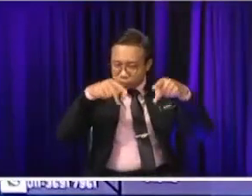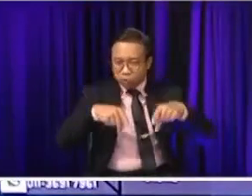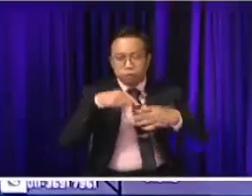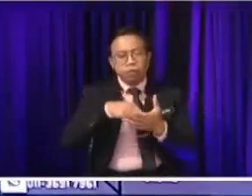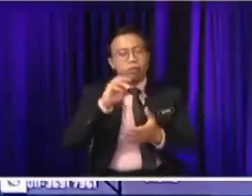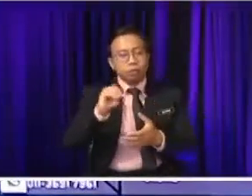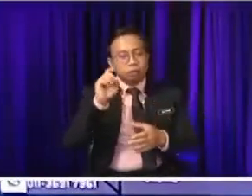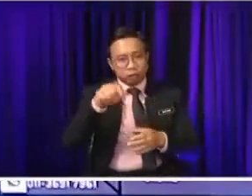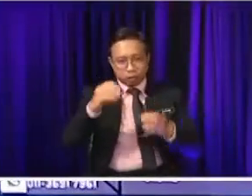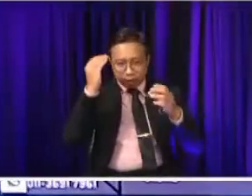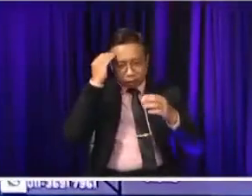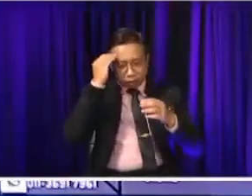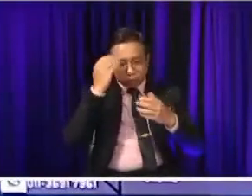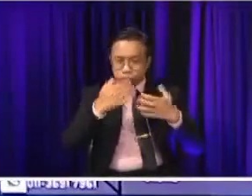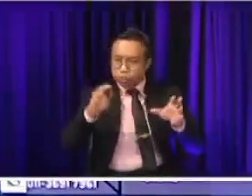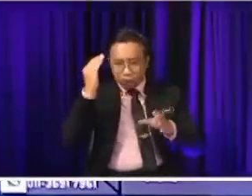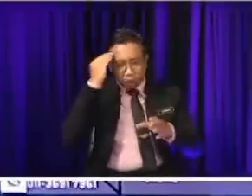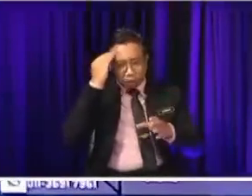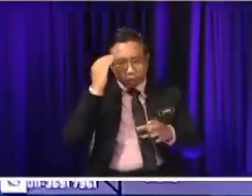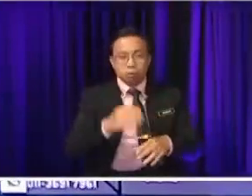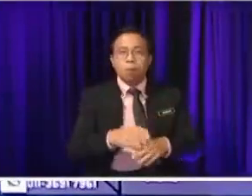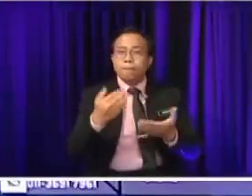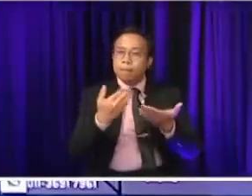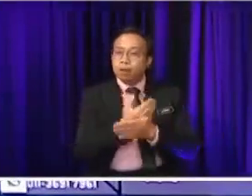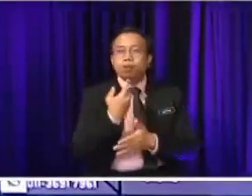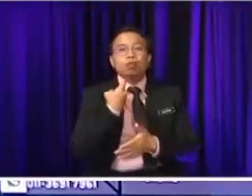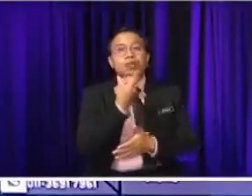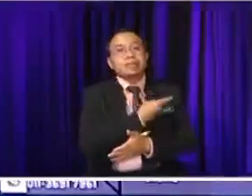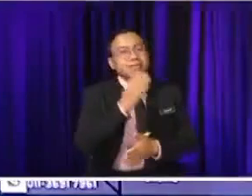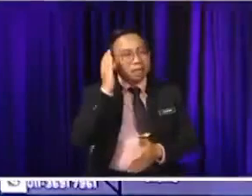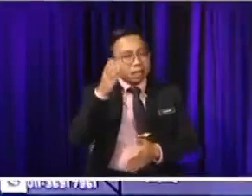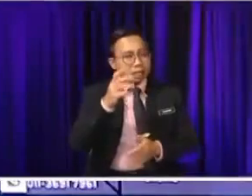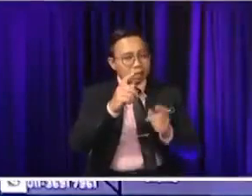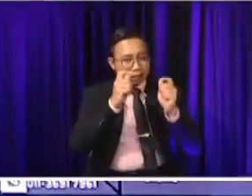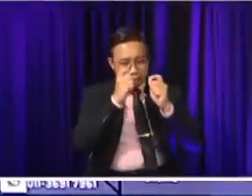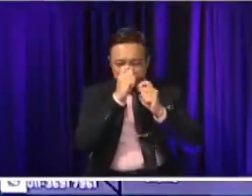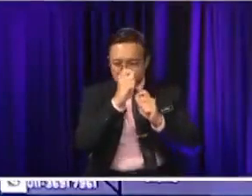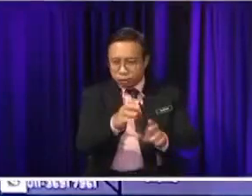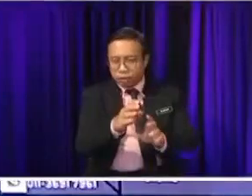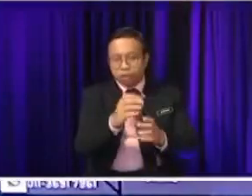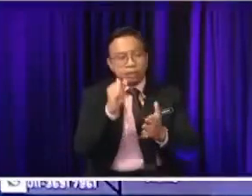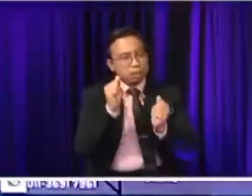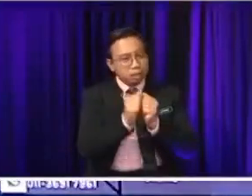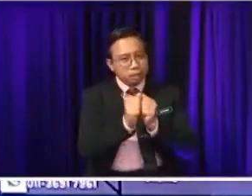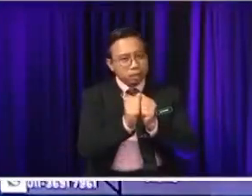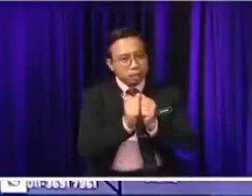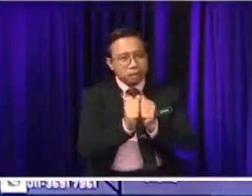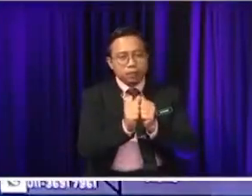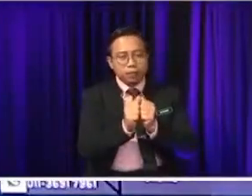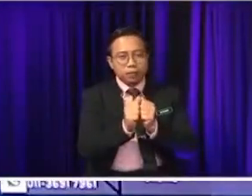mengetahui semua proses ini mereka melalui baru kita akan takkan murid ini dengan apa